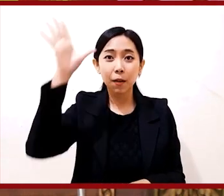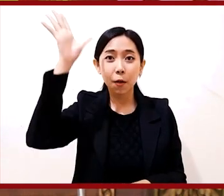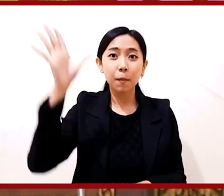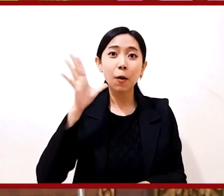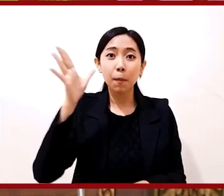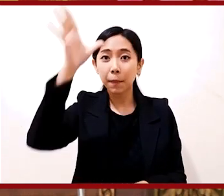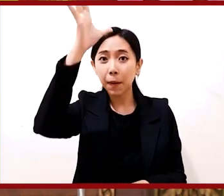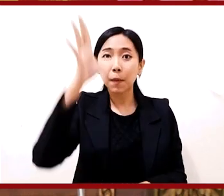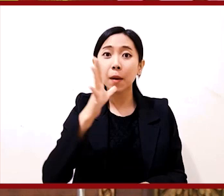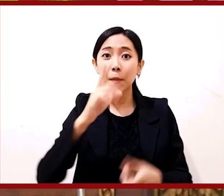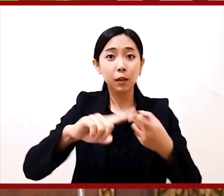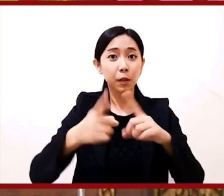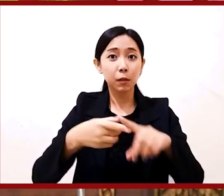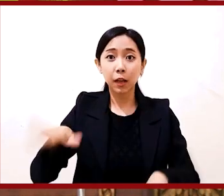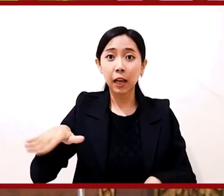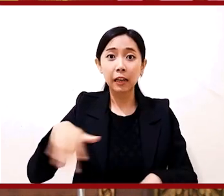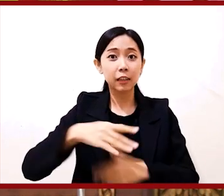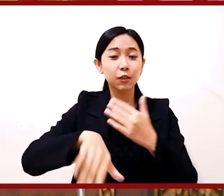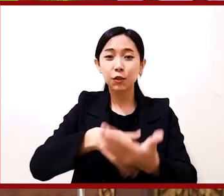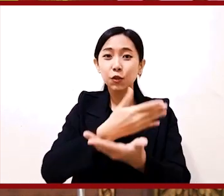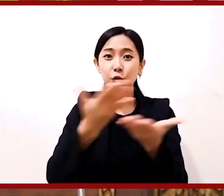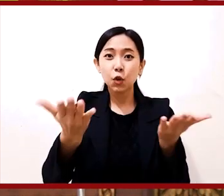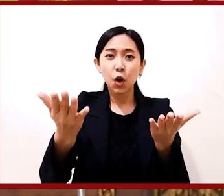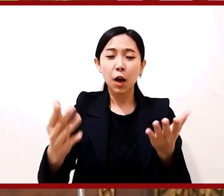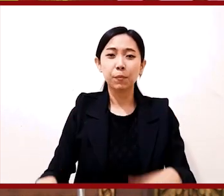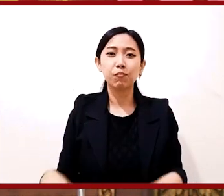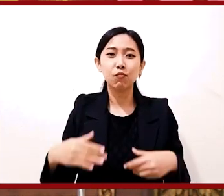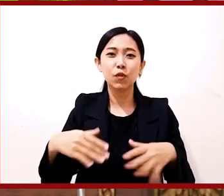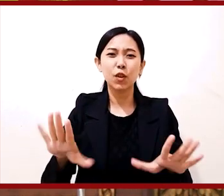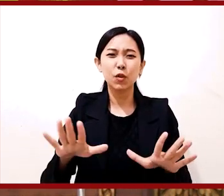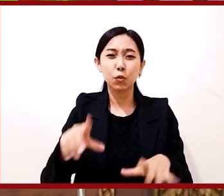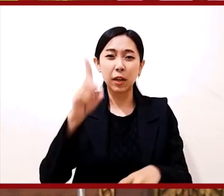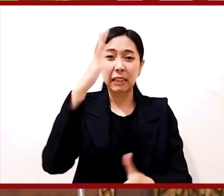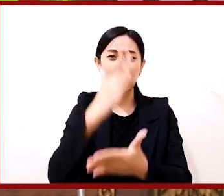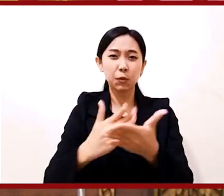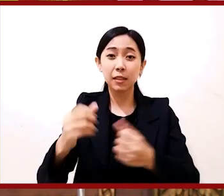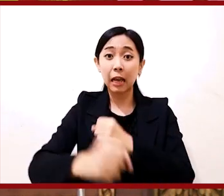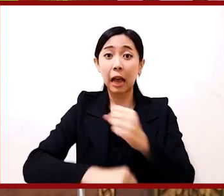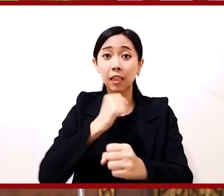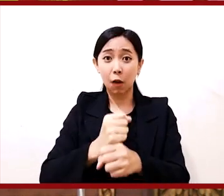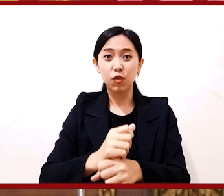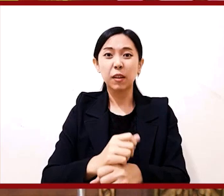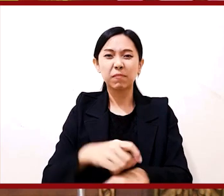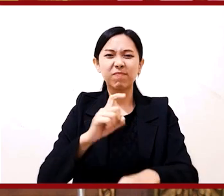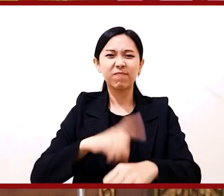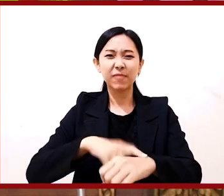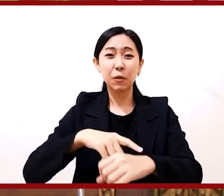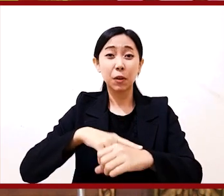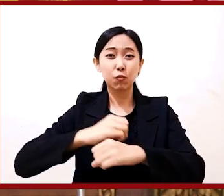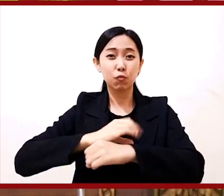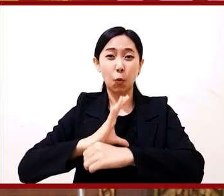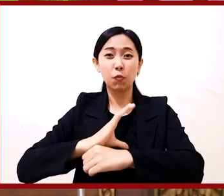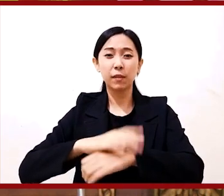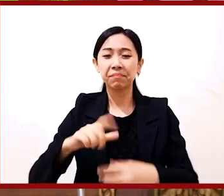Opa oma, ibu bapak, teman-teman dan adik-adik semuanya, sudah hampir 1,5 tahun kita hidup di era